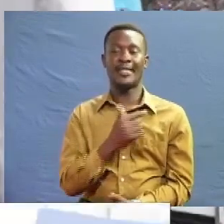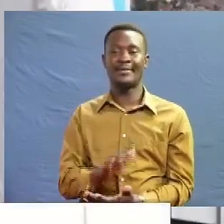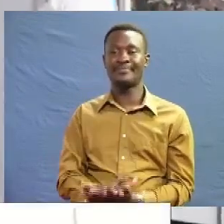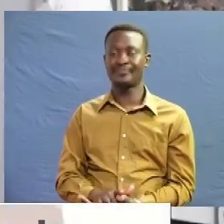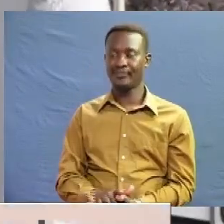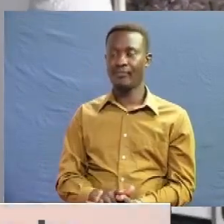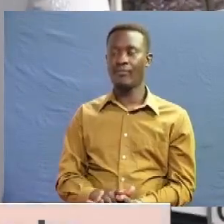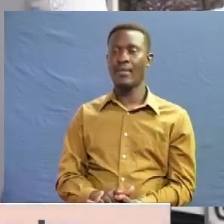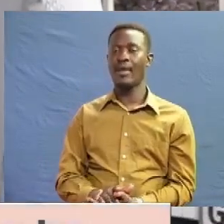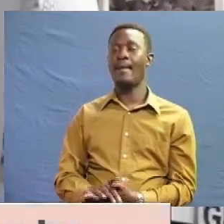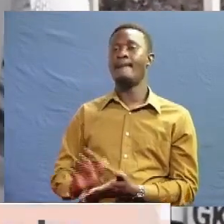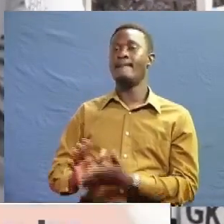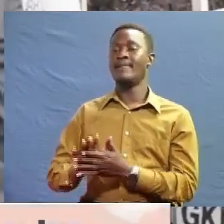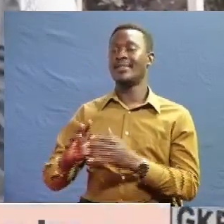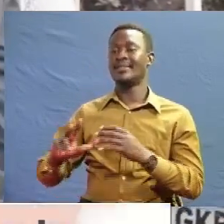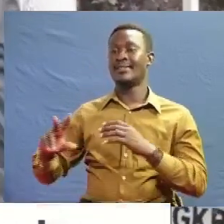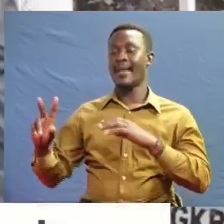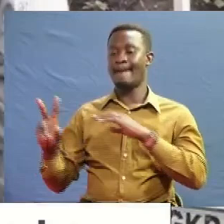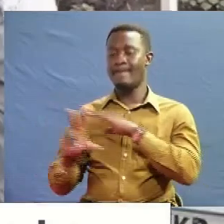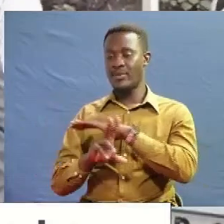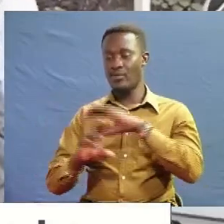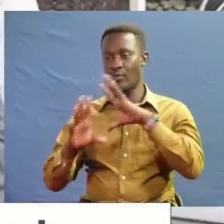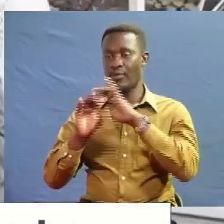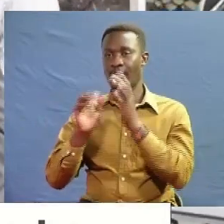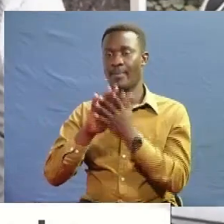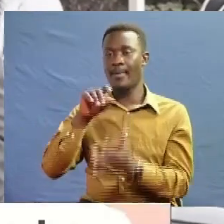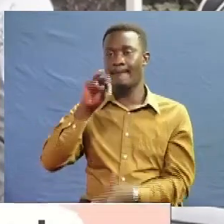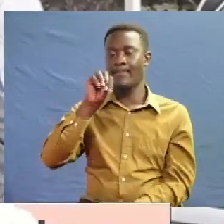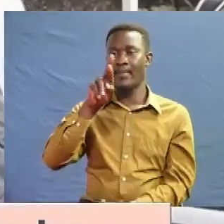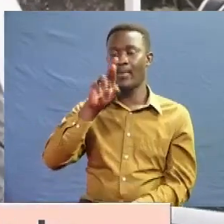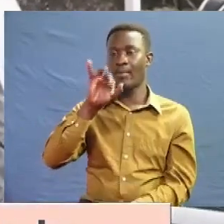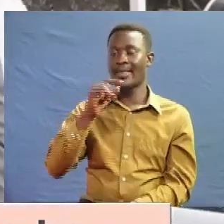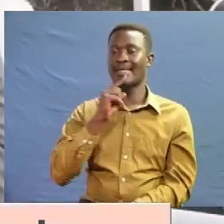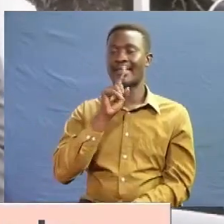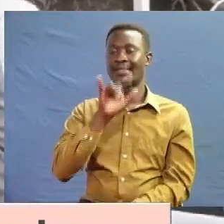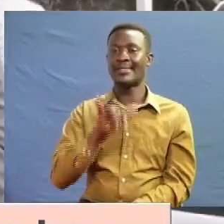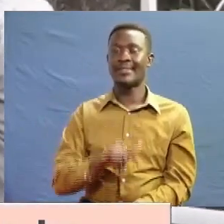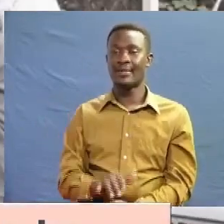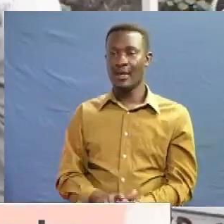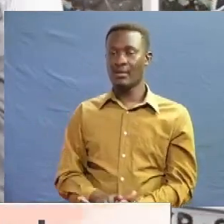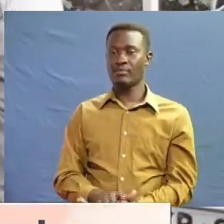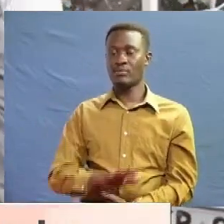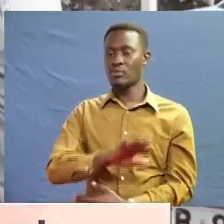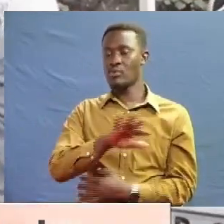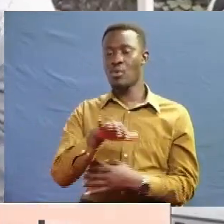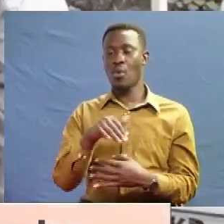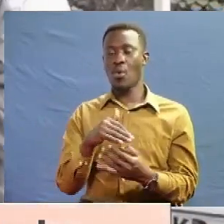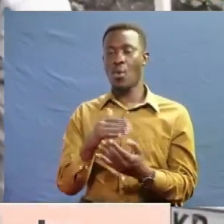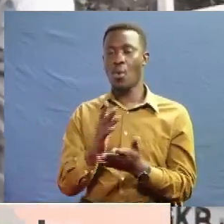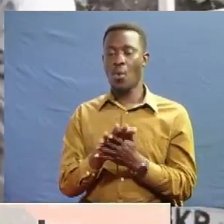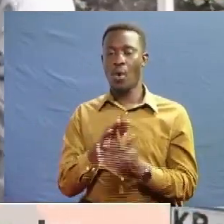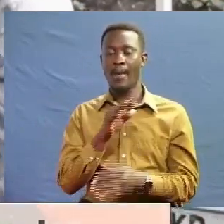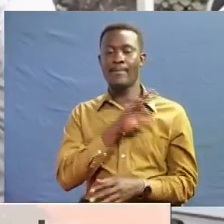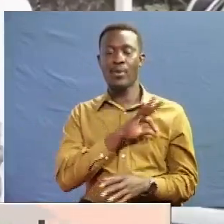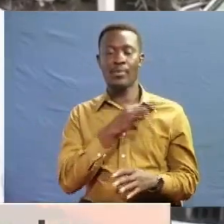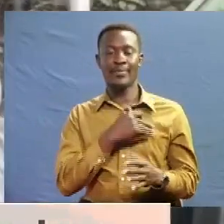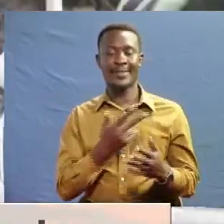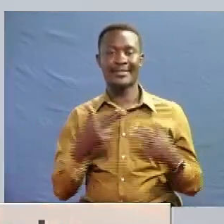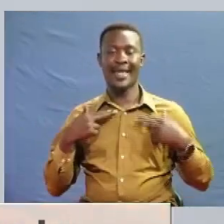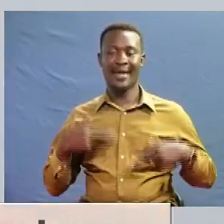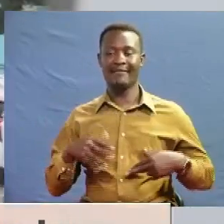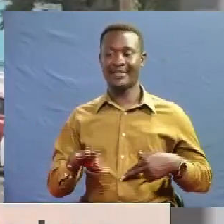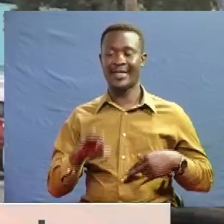wa Afya ya Umma na Vigao vya Kitaalamu Mary Muthoni amesema kwamba wahamasishaji wa afya ya jamii watachukua